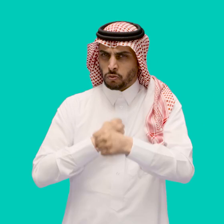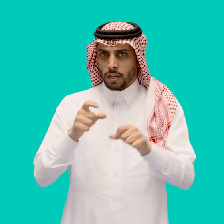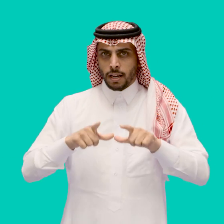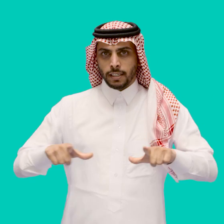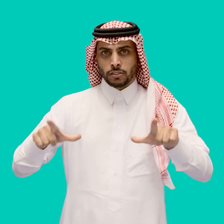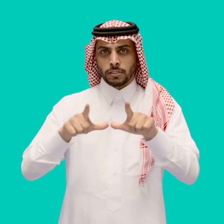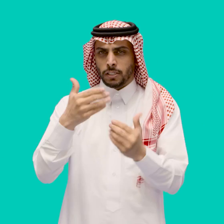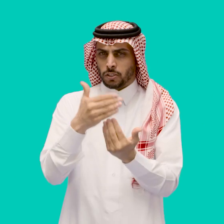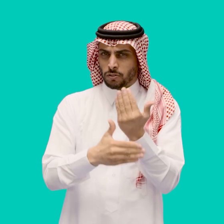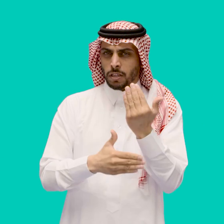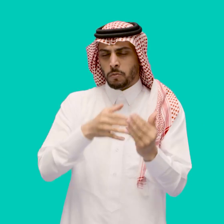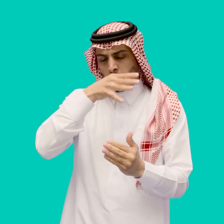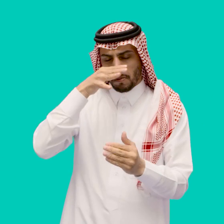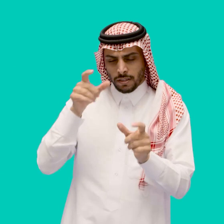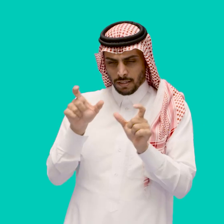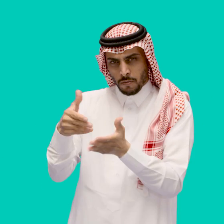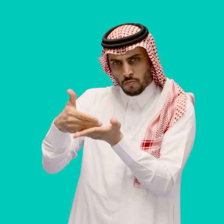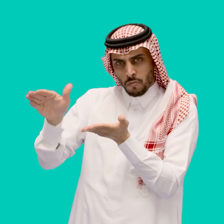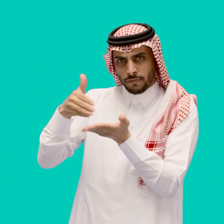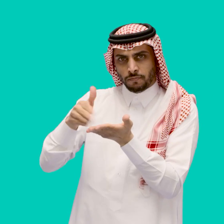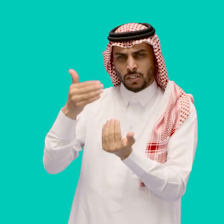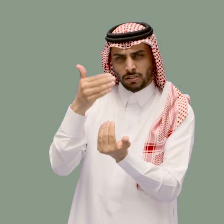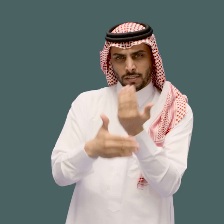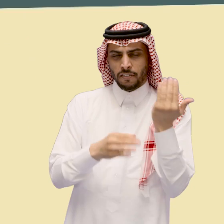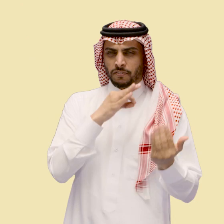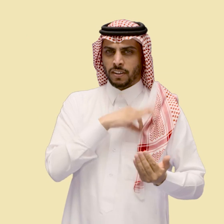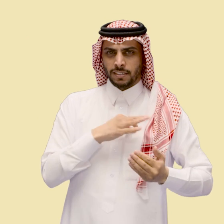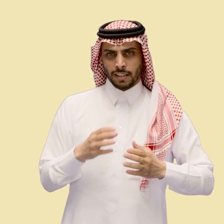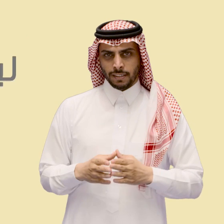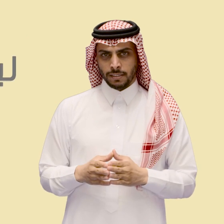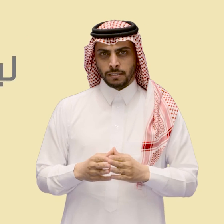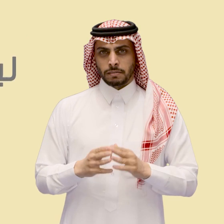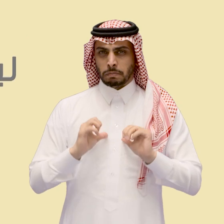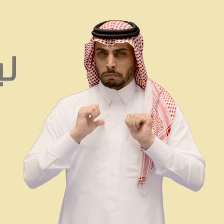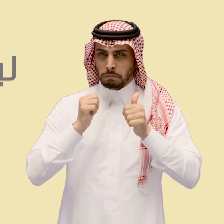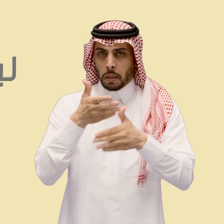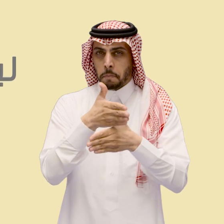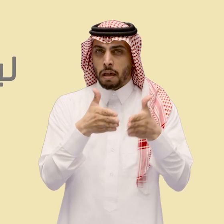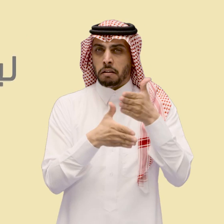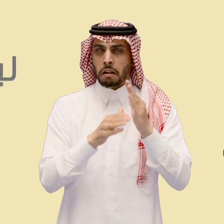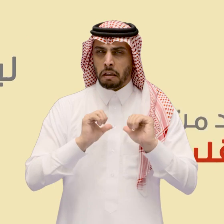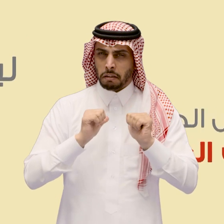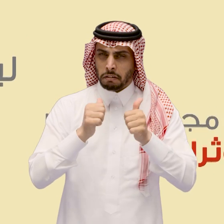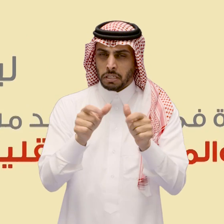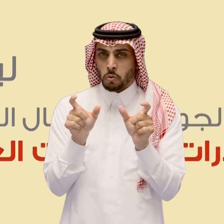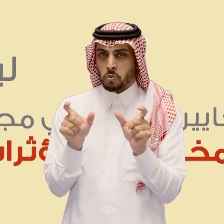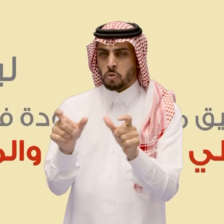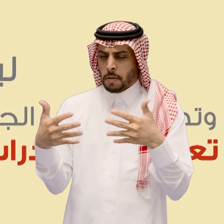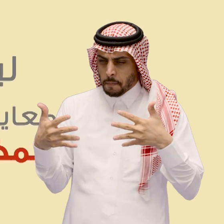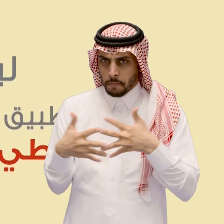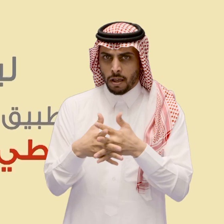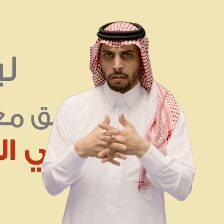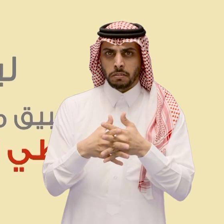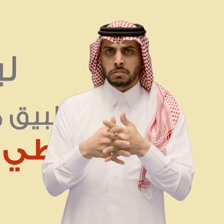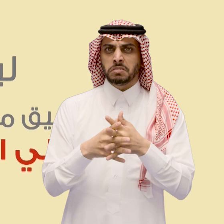الوطنية لمكافحة المخدرات بشكل مشروع إبداعي لبناء البرامج الوقائية وتطبيق